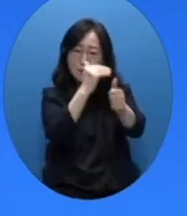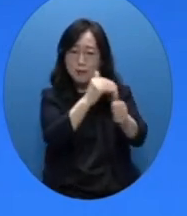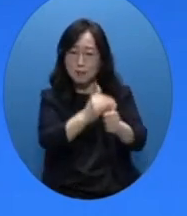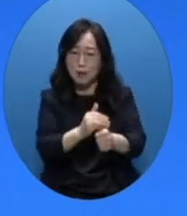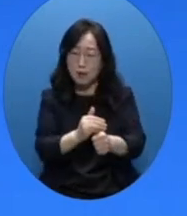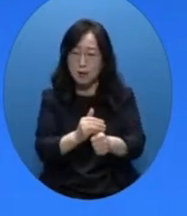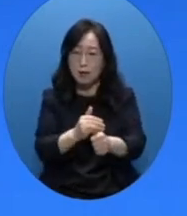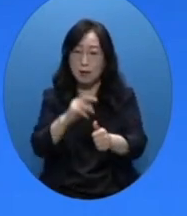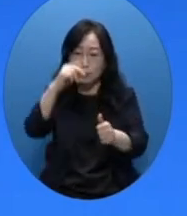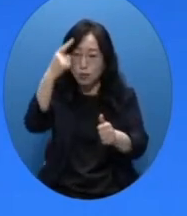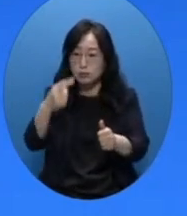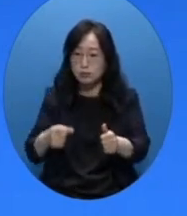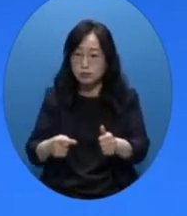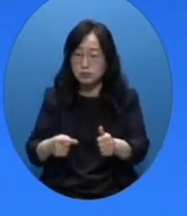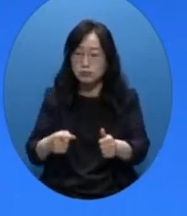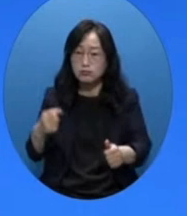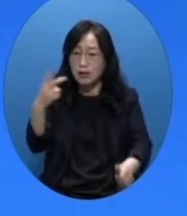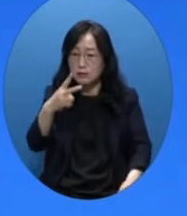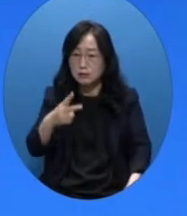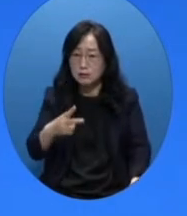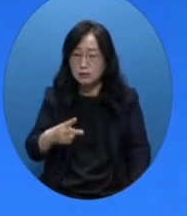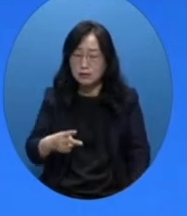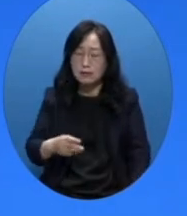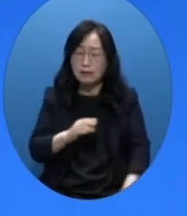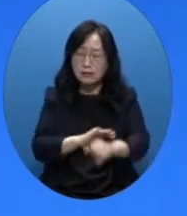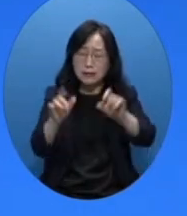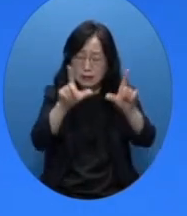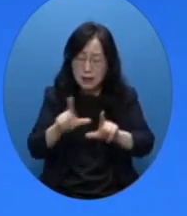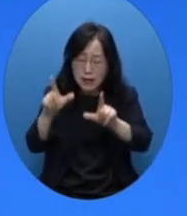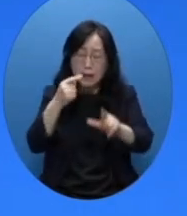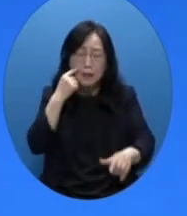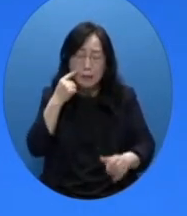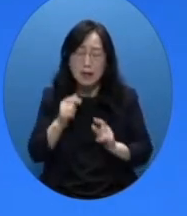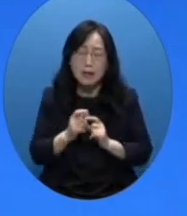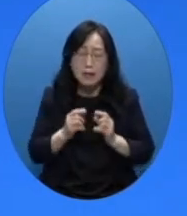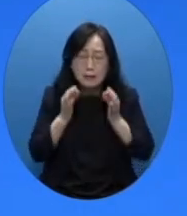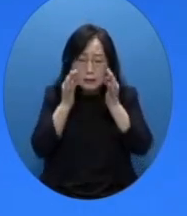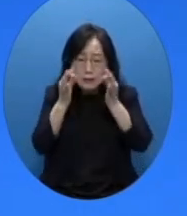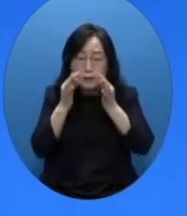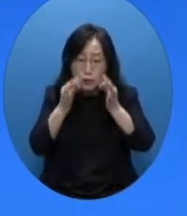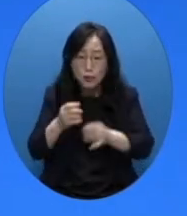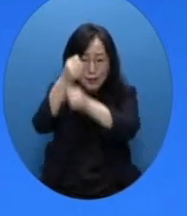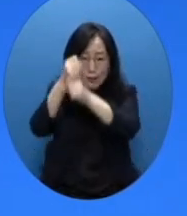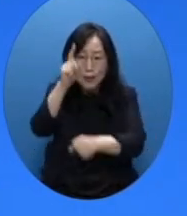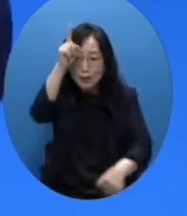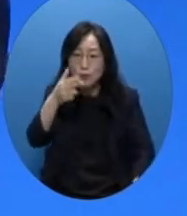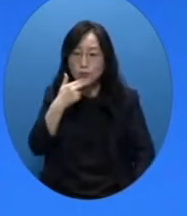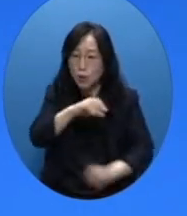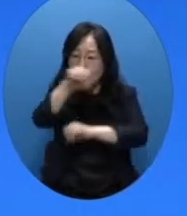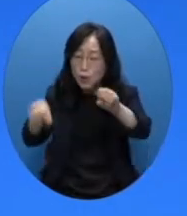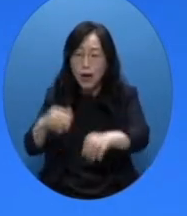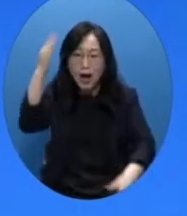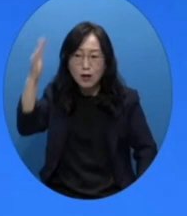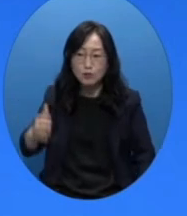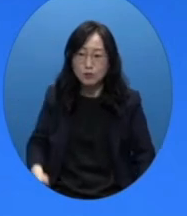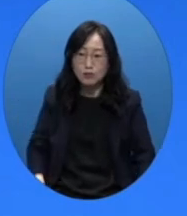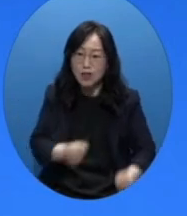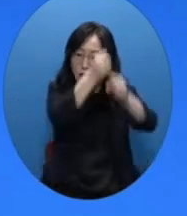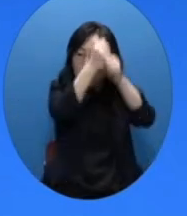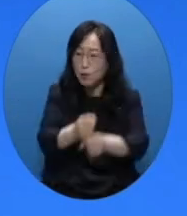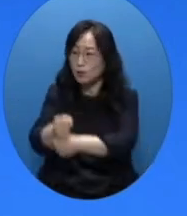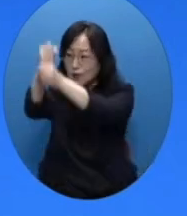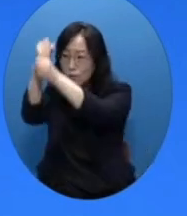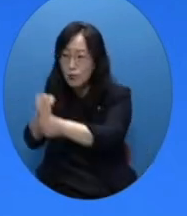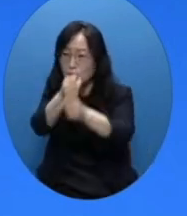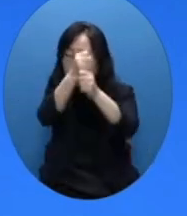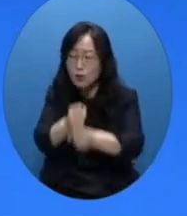돼도 다시 저들이 잘 살아보자고 열심히 노력하고 데모하는 일이 없는데, 한국은 너도 나도 데모하고 못